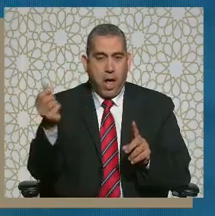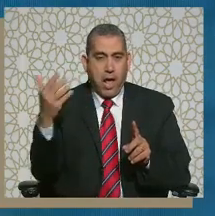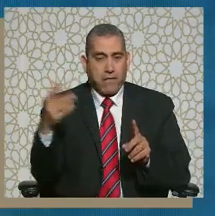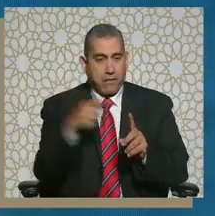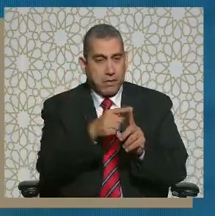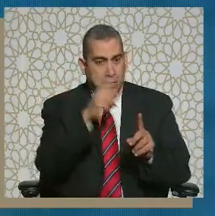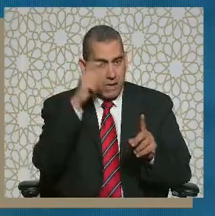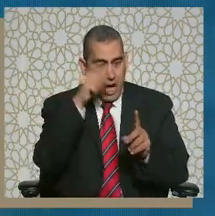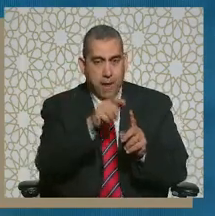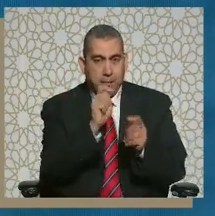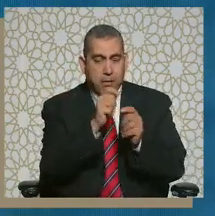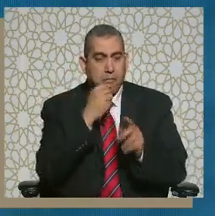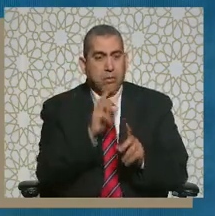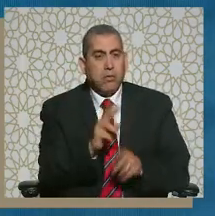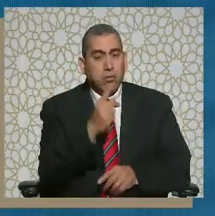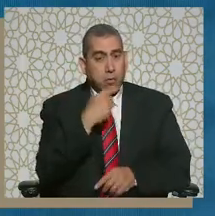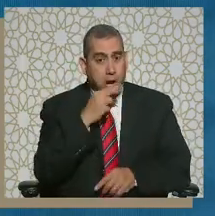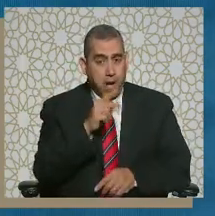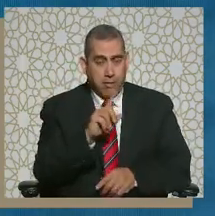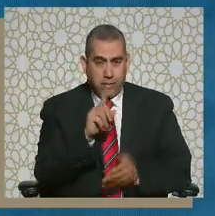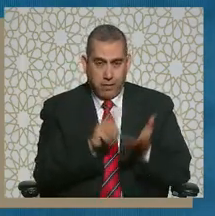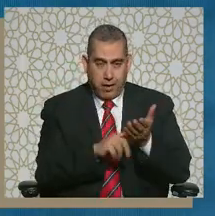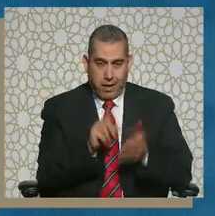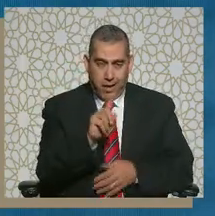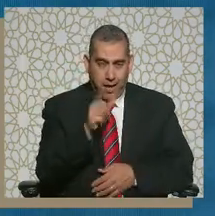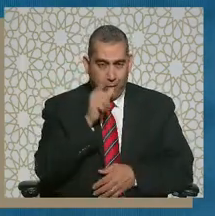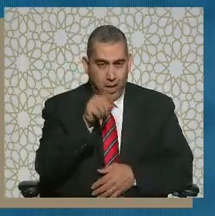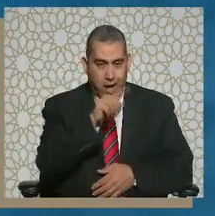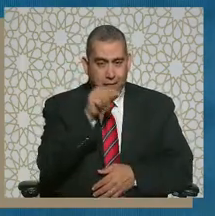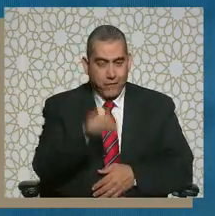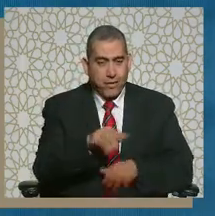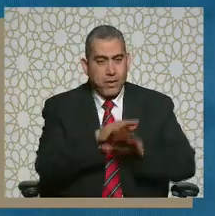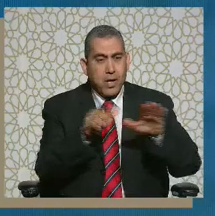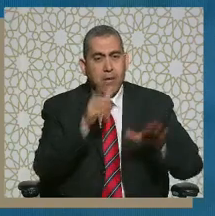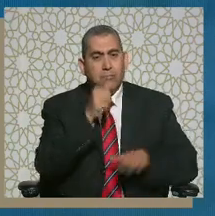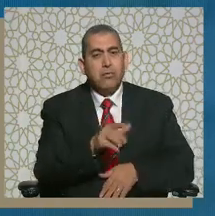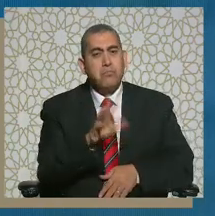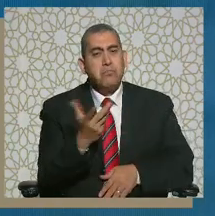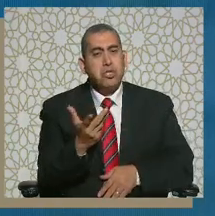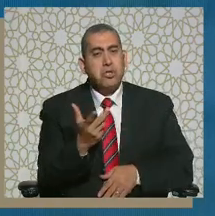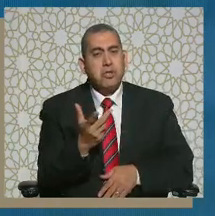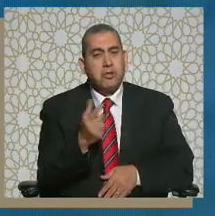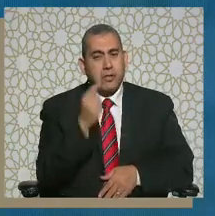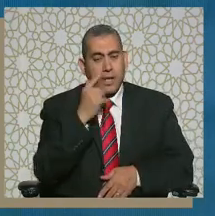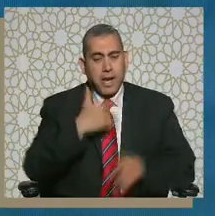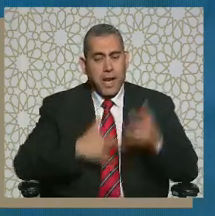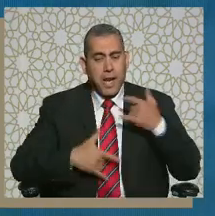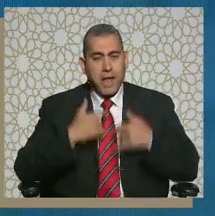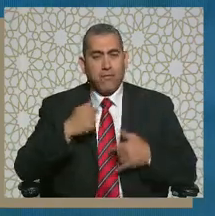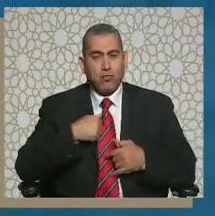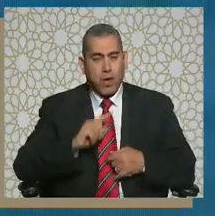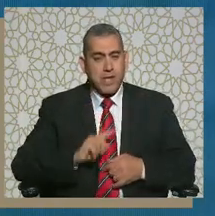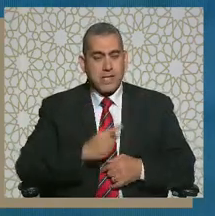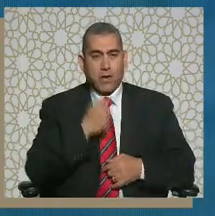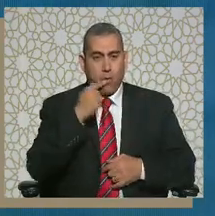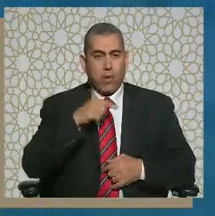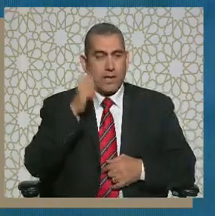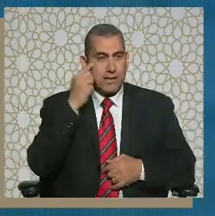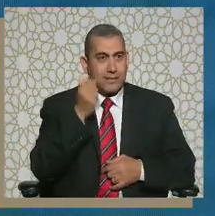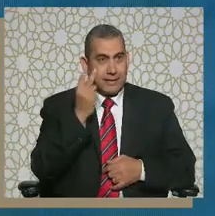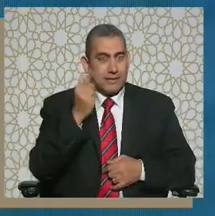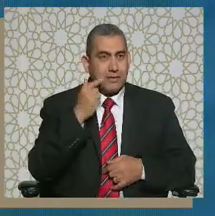فكره كلام مش حقيقي دي قواعد مين اللي حطها لنا النفس الاماره بالسوق فكره